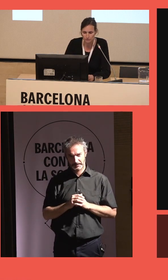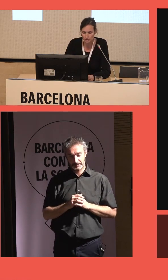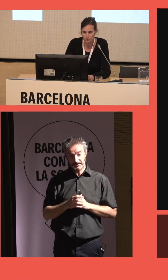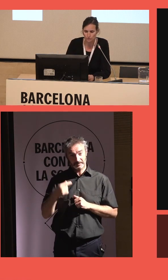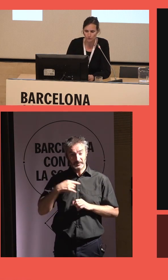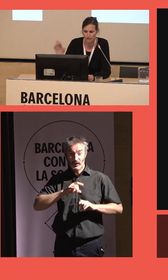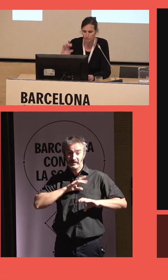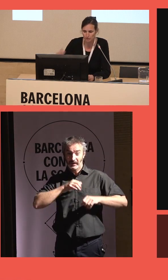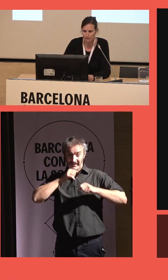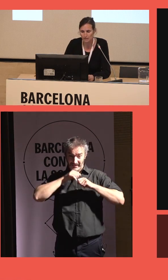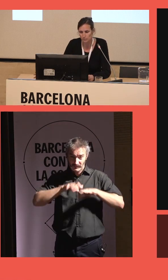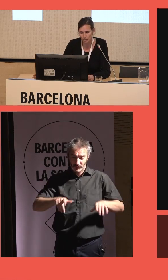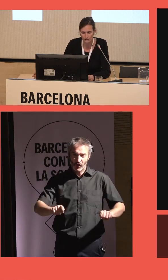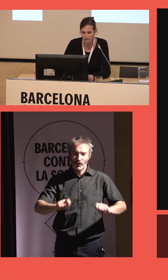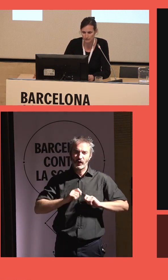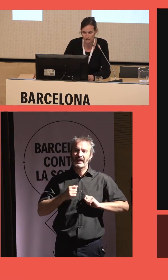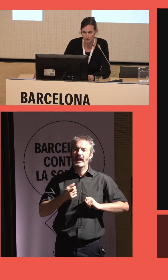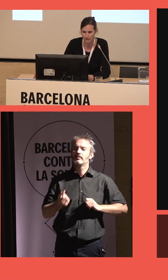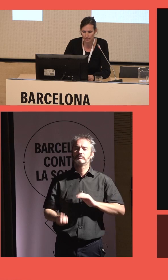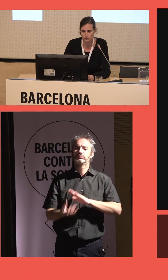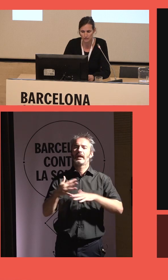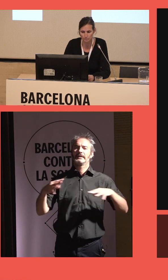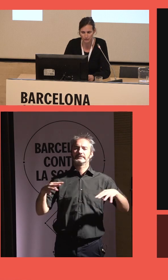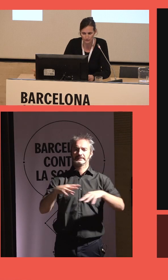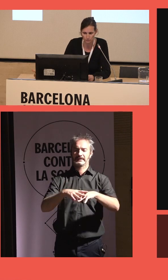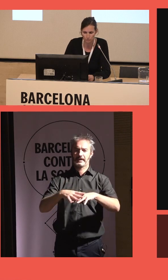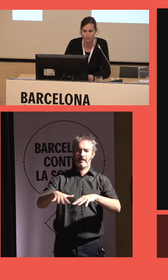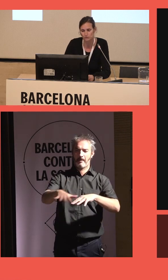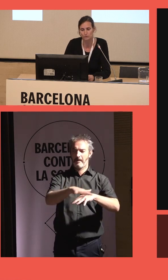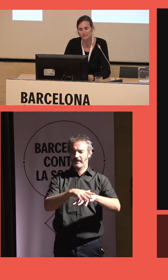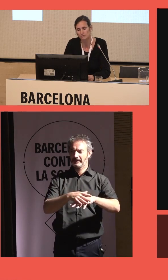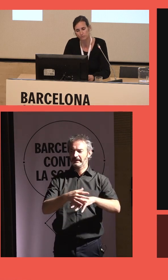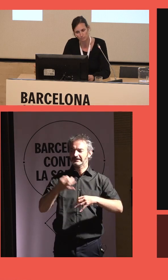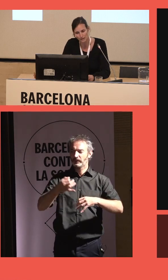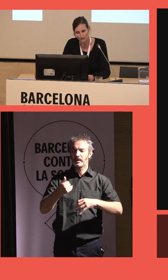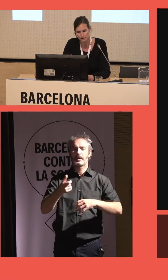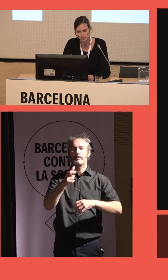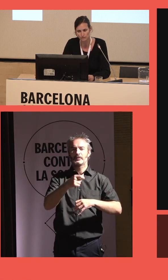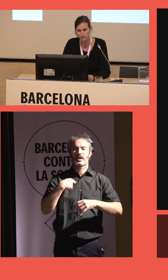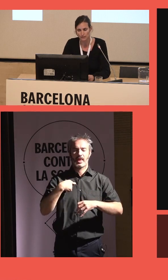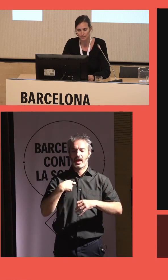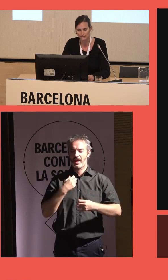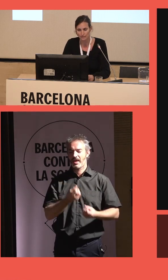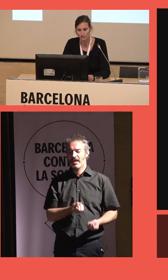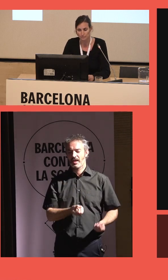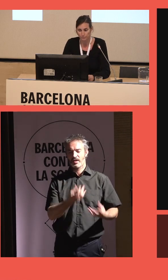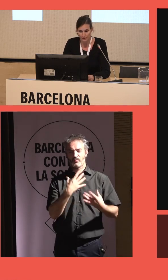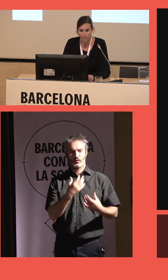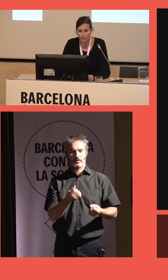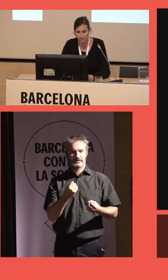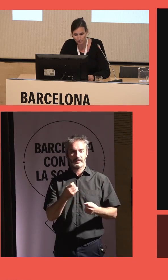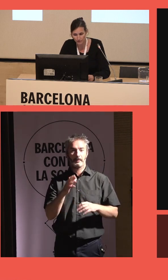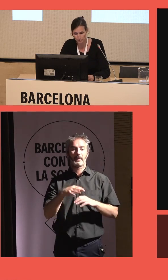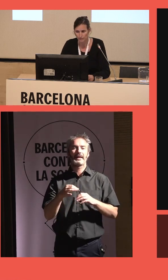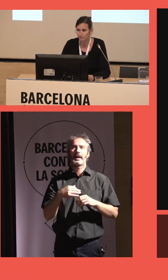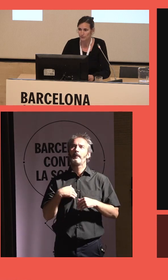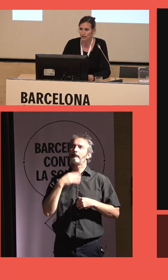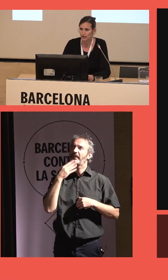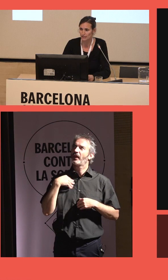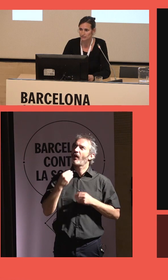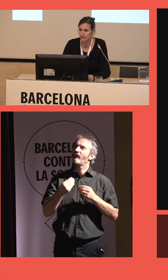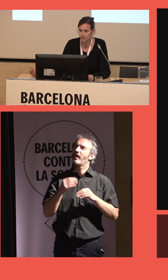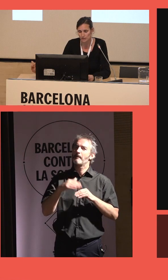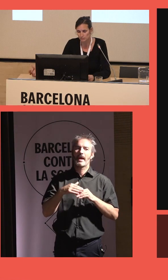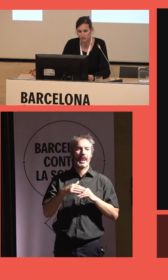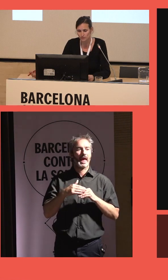sensibilització i difusió ens permet elaborar una xarxa de barri uns espais segurs persones informades que saben què poden fer per